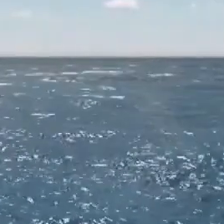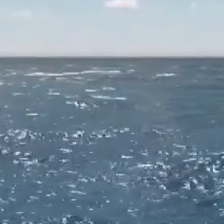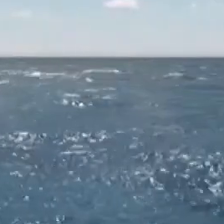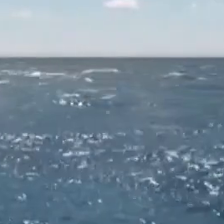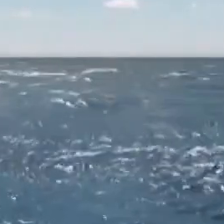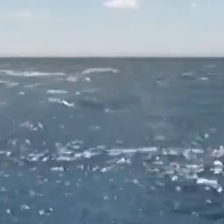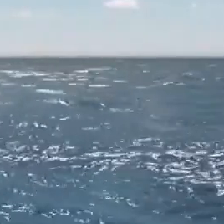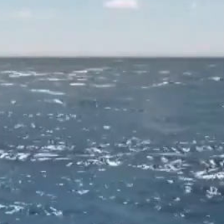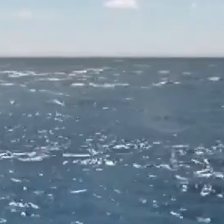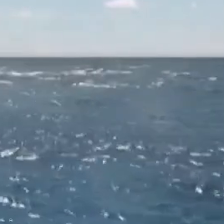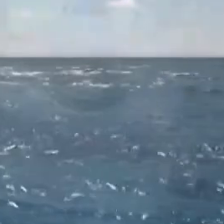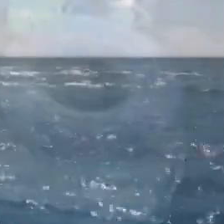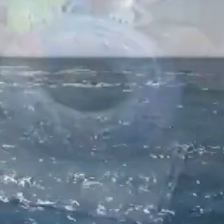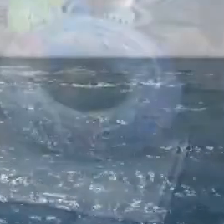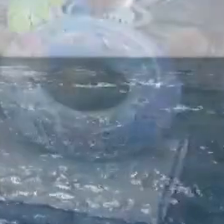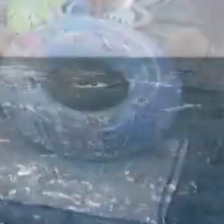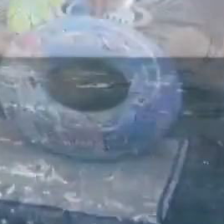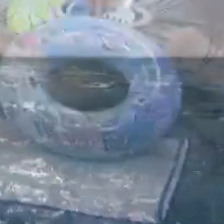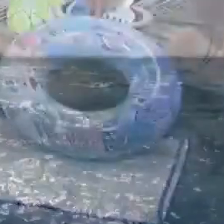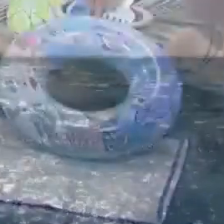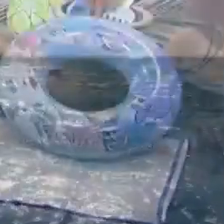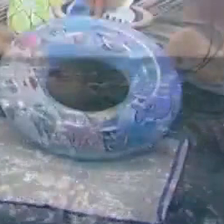hijau hutan pulau